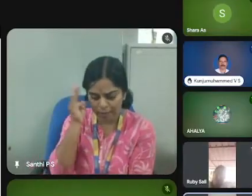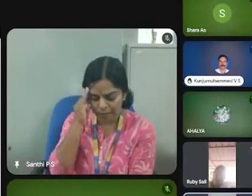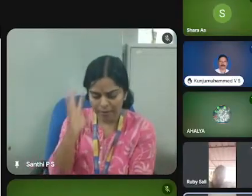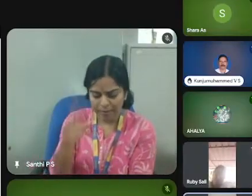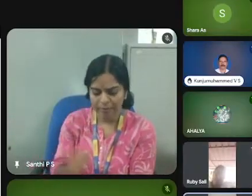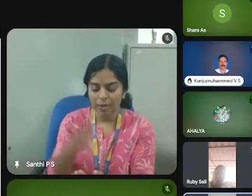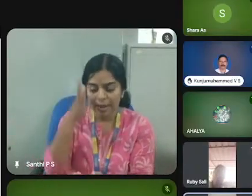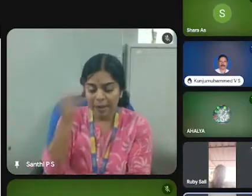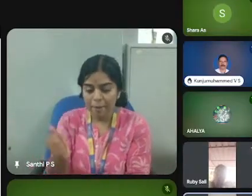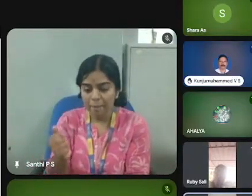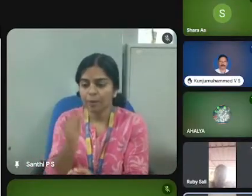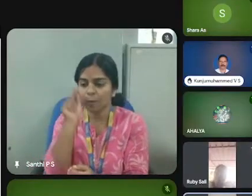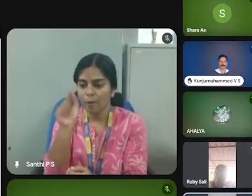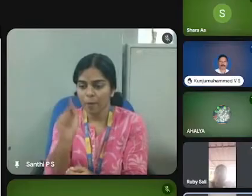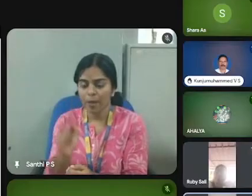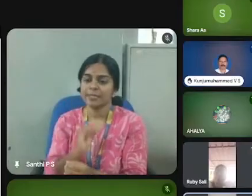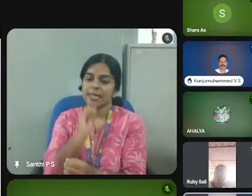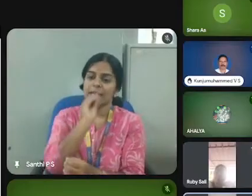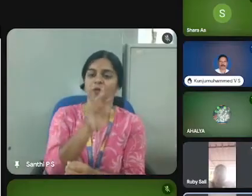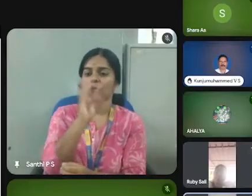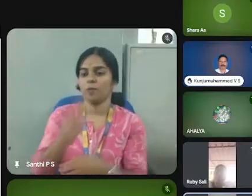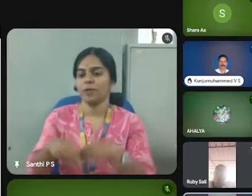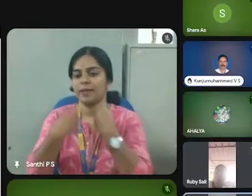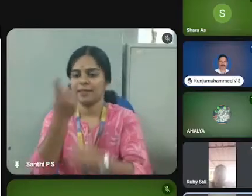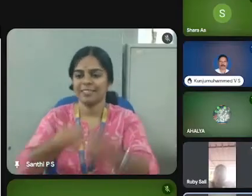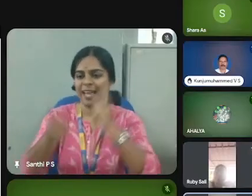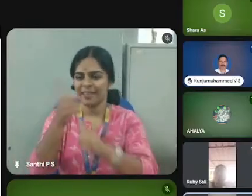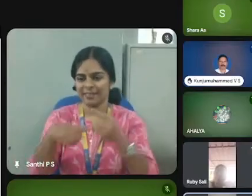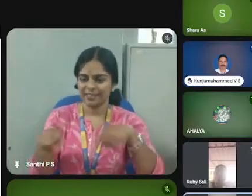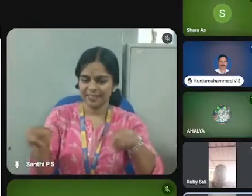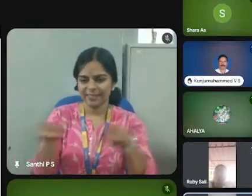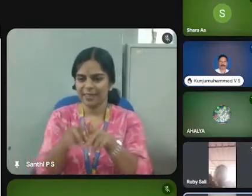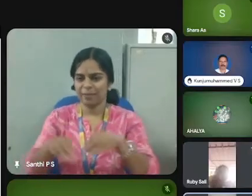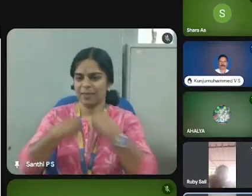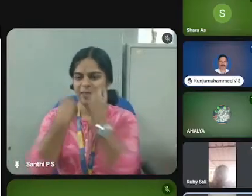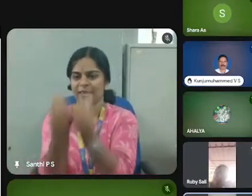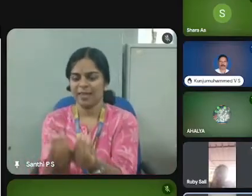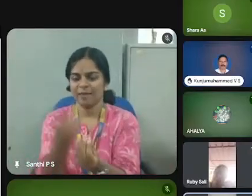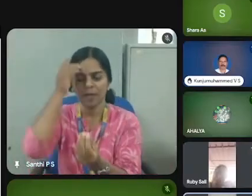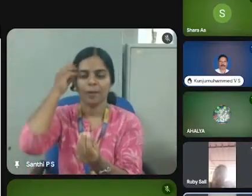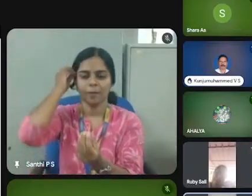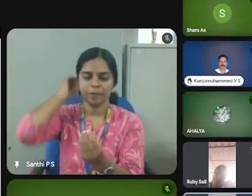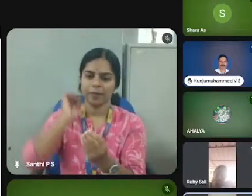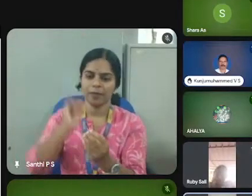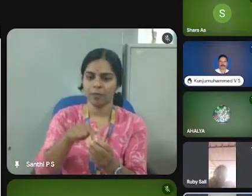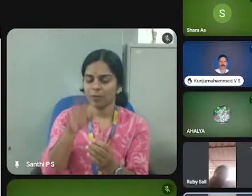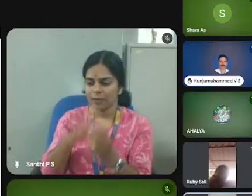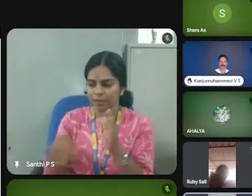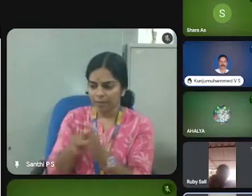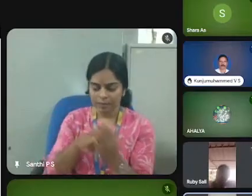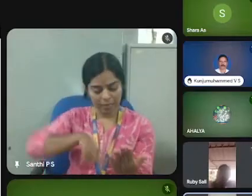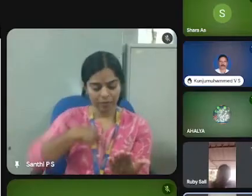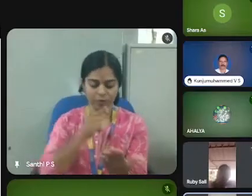റിമൈൻഡേഴ്സ് യൂസ് ചെയ്യുക, അതൊക്കെയും ഓർത്ത് വെക്കാനുള്ള സ്ട്രാറ്റജികൾ തന്നെയാണ്. അല്ലെങ്കിൽ അതിന് പ്രത്യേകിച്ച് ഒരു ഹെഡിങ് കൊടുക്കുക, അത് നോട്ട് ചെയ്യാനായിട്ട്